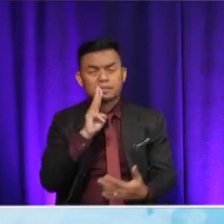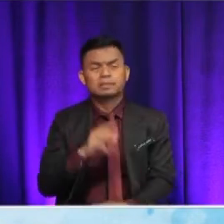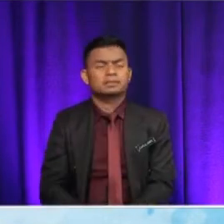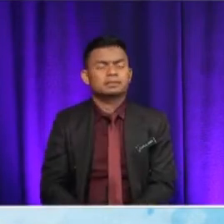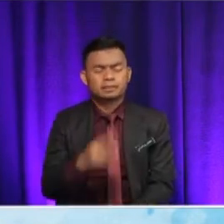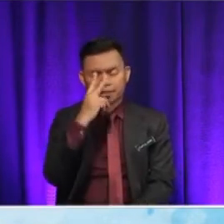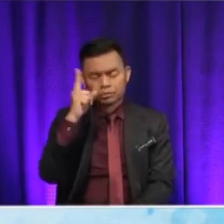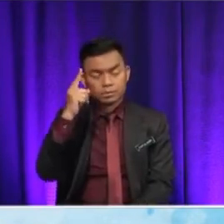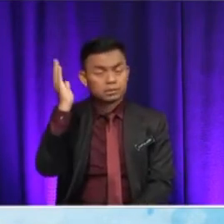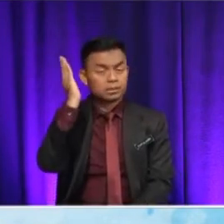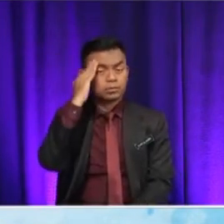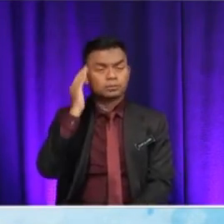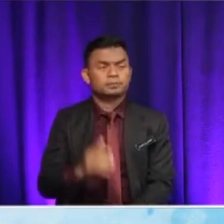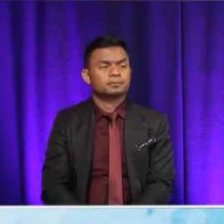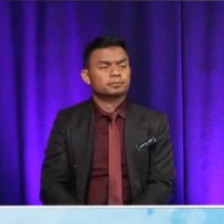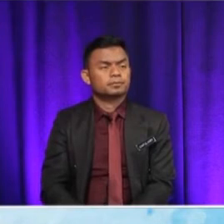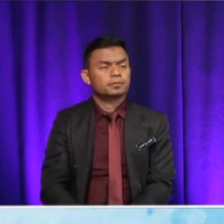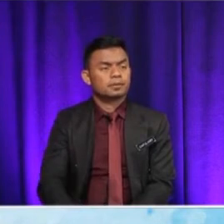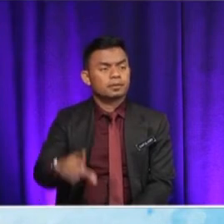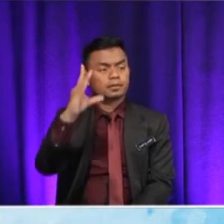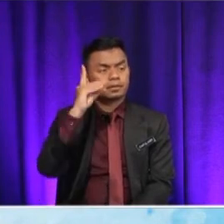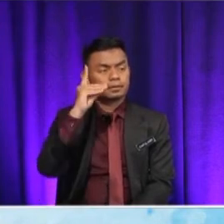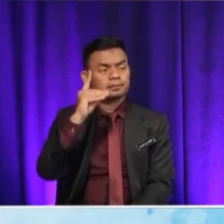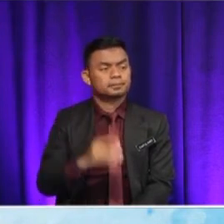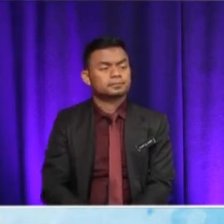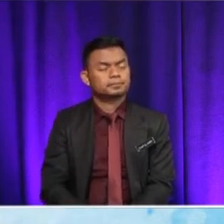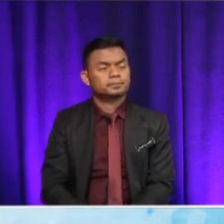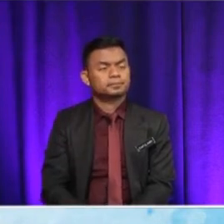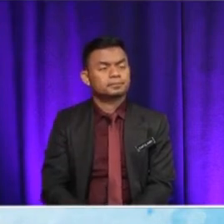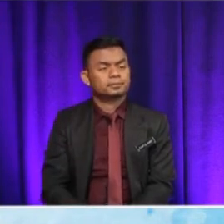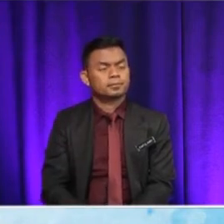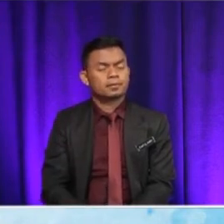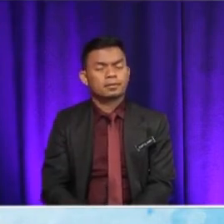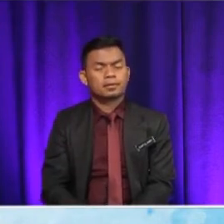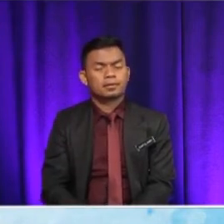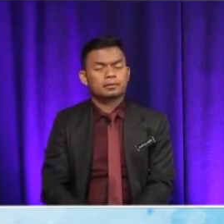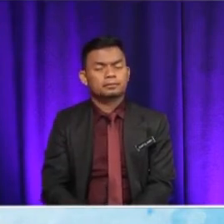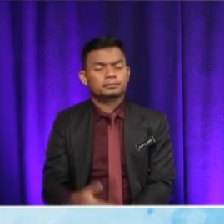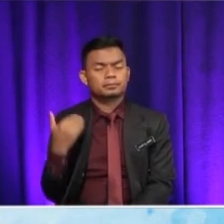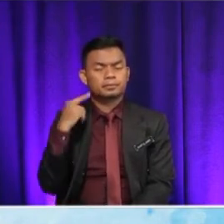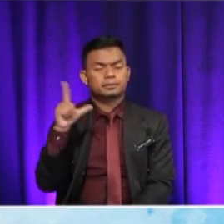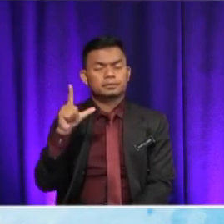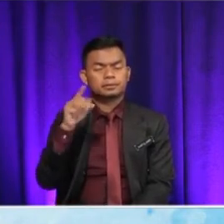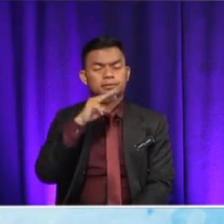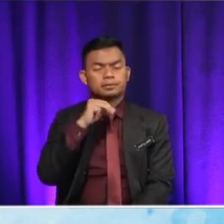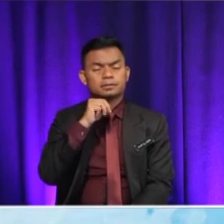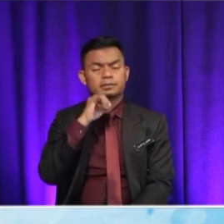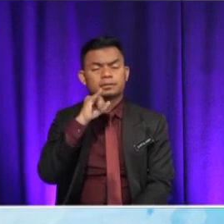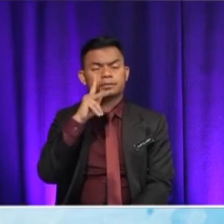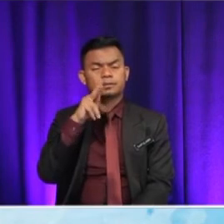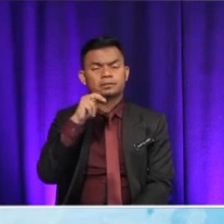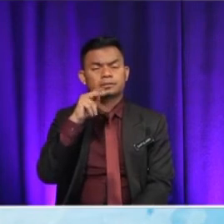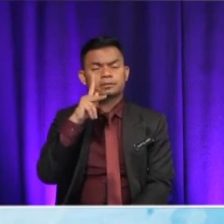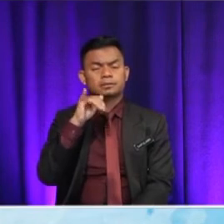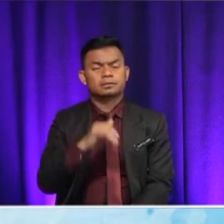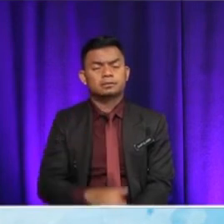je dia kenal. Okey, D pula. D adalah singki. D senang. Dia tahu bentuk macam singki, memang singki lah. Okey, E